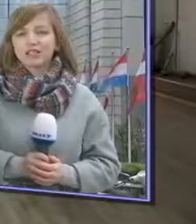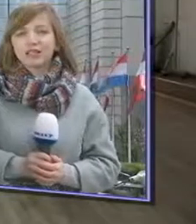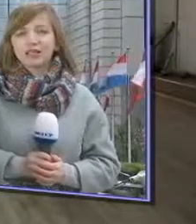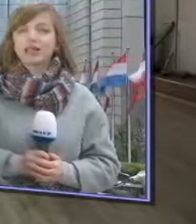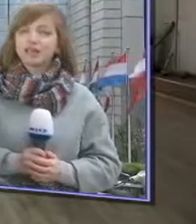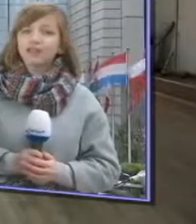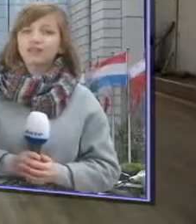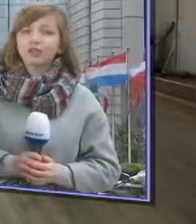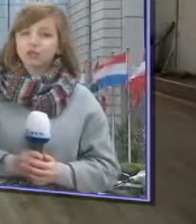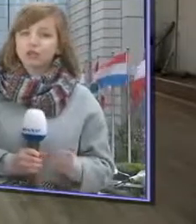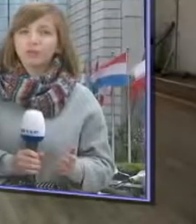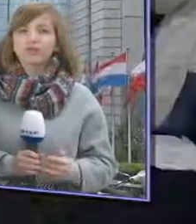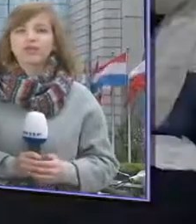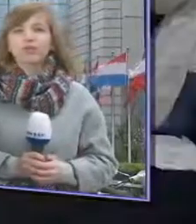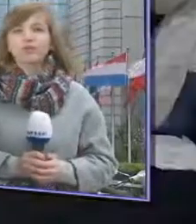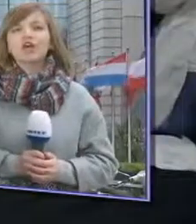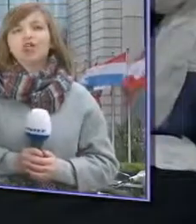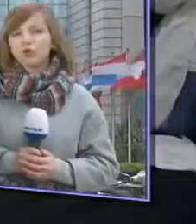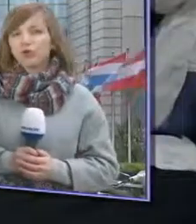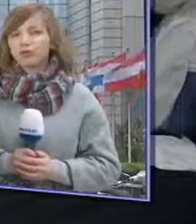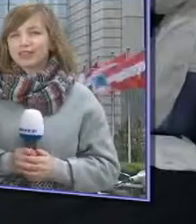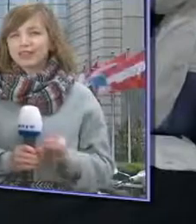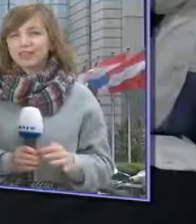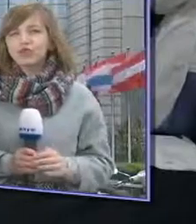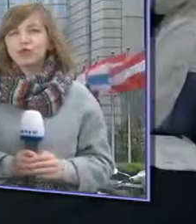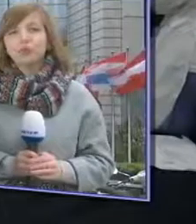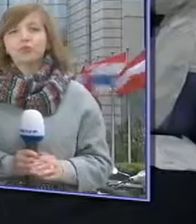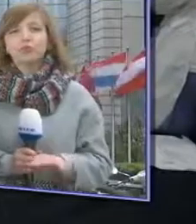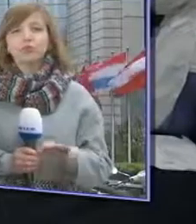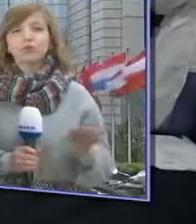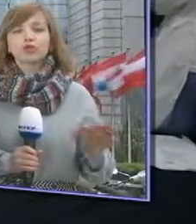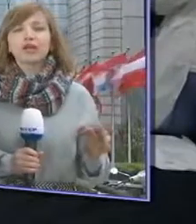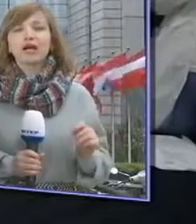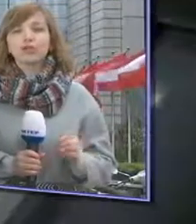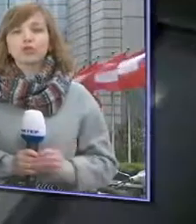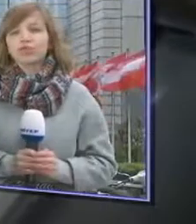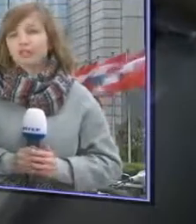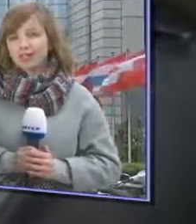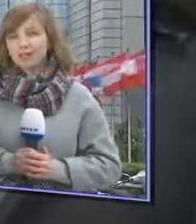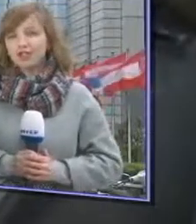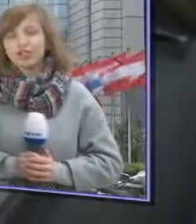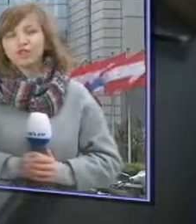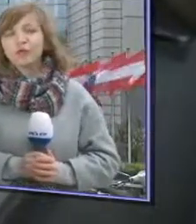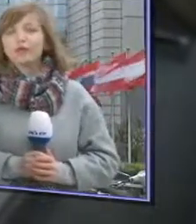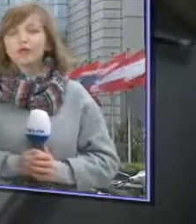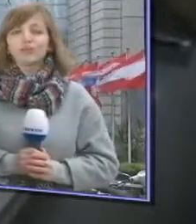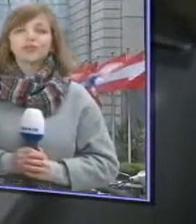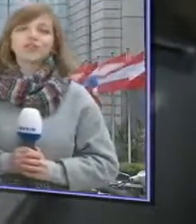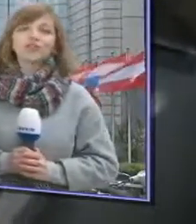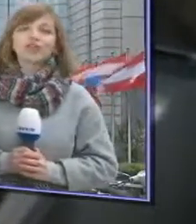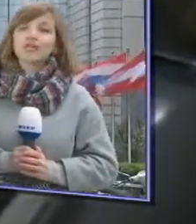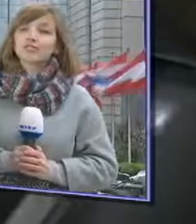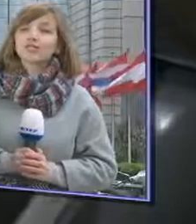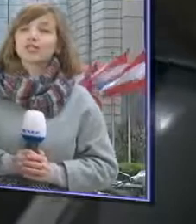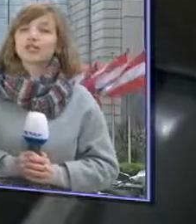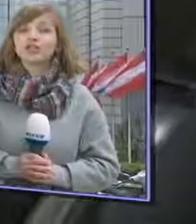23% населення, і Латвії з 4%. Закуповувати централізовано, а вже потім розподіляти дози між країнами-членами у Брюсселі